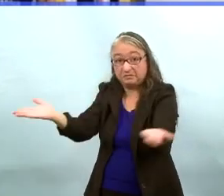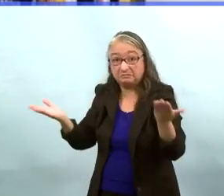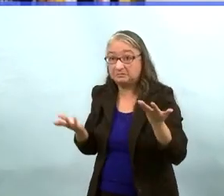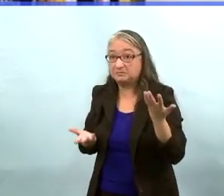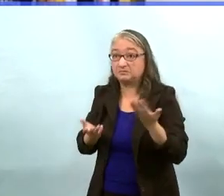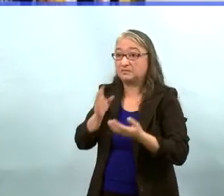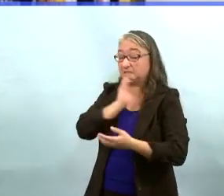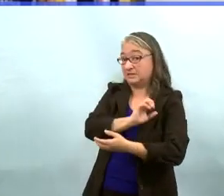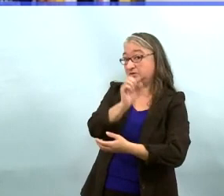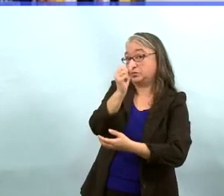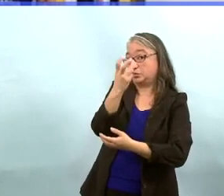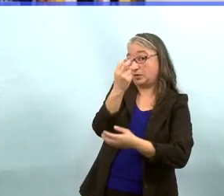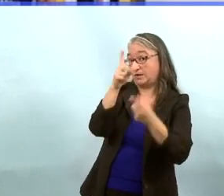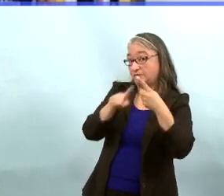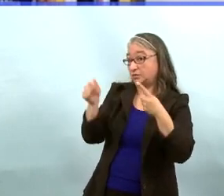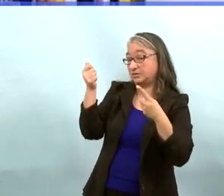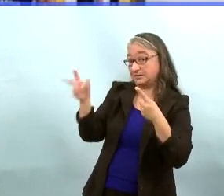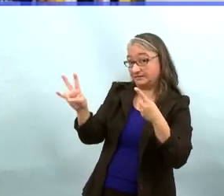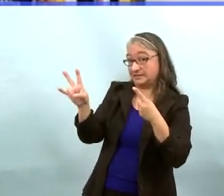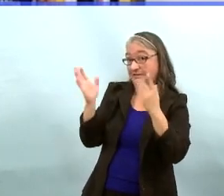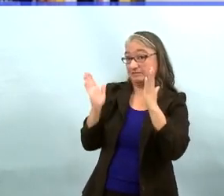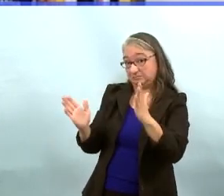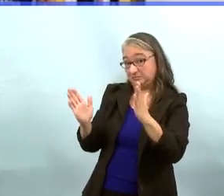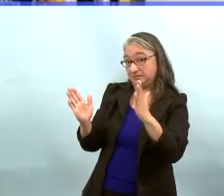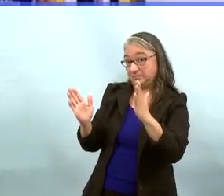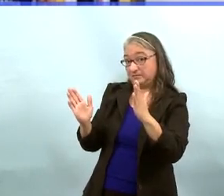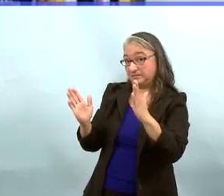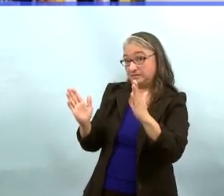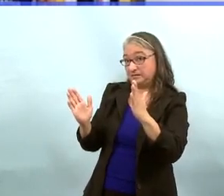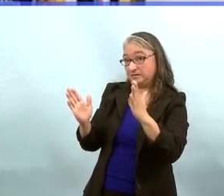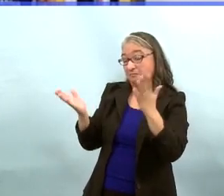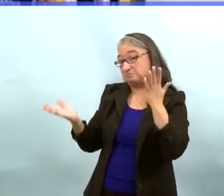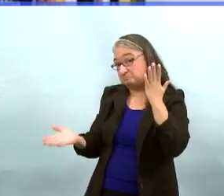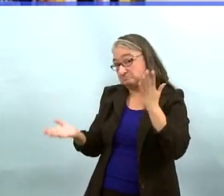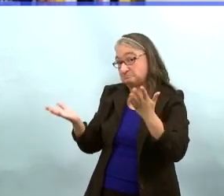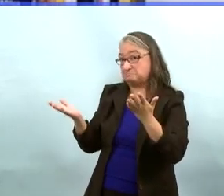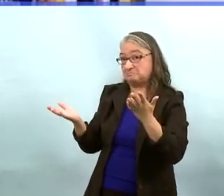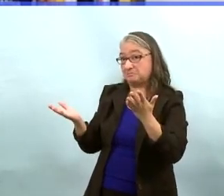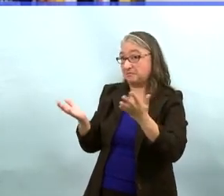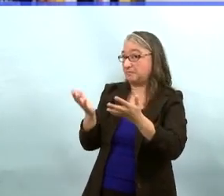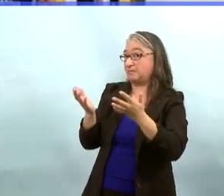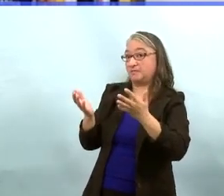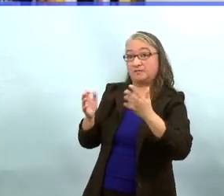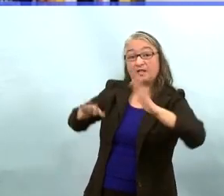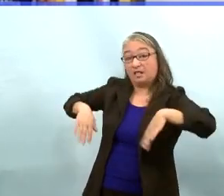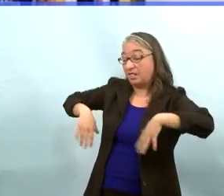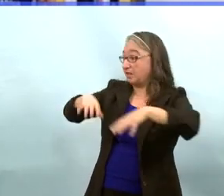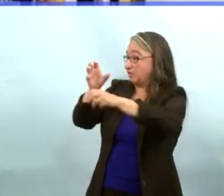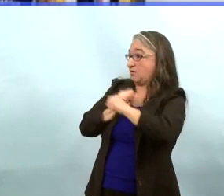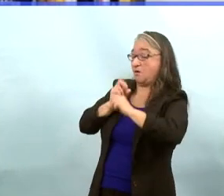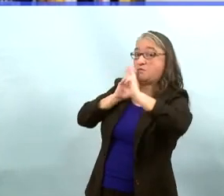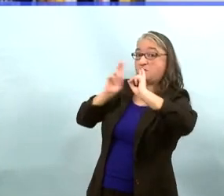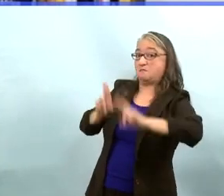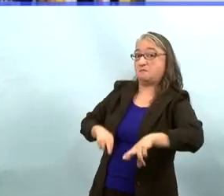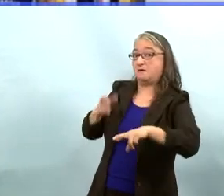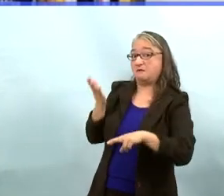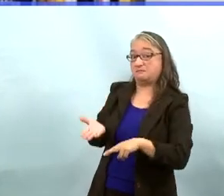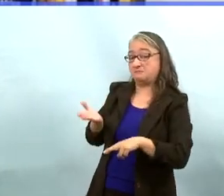Il y avait des programmes de vaccination pour les enfants de 12 à 17 ans. Alors, j'ai entendu des